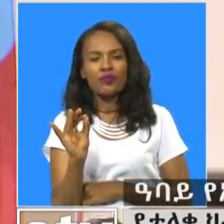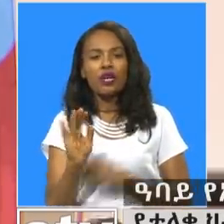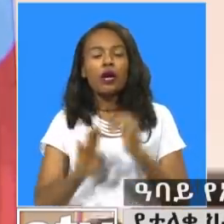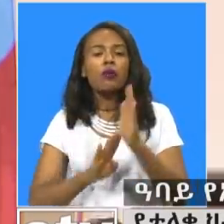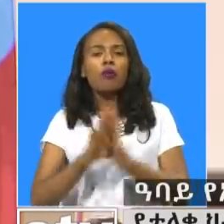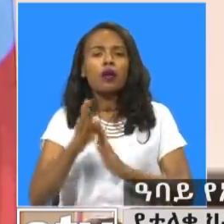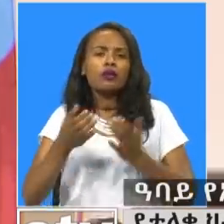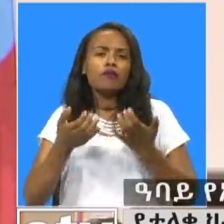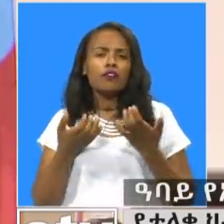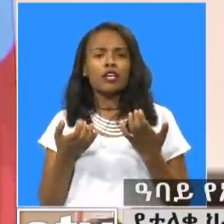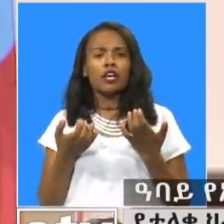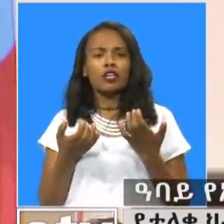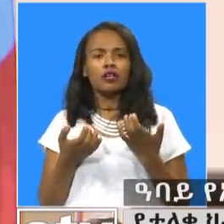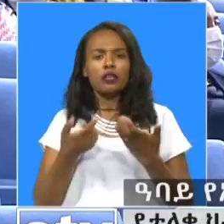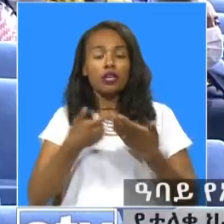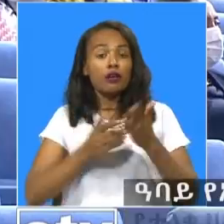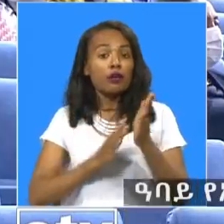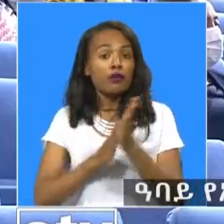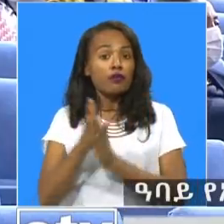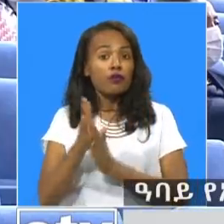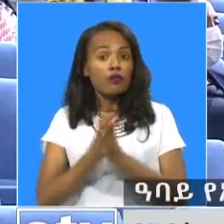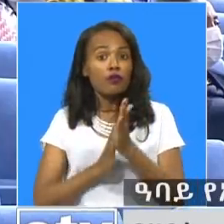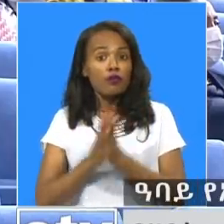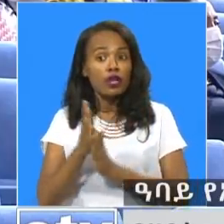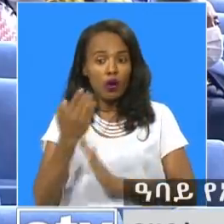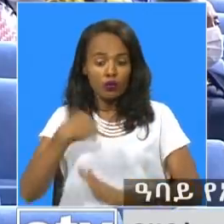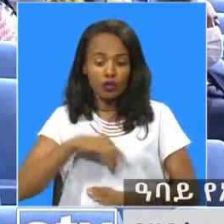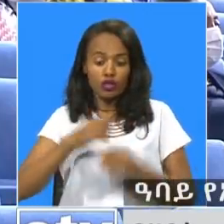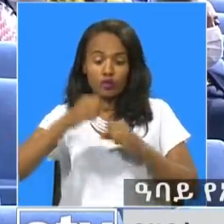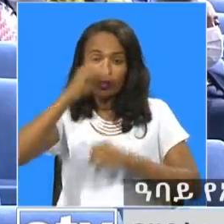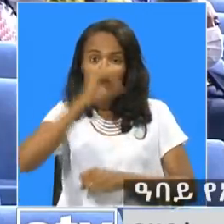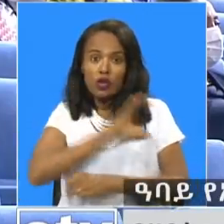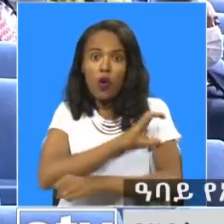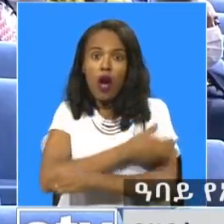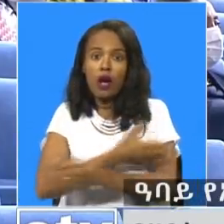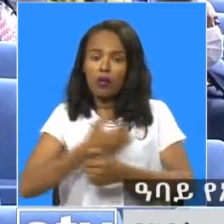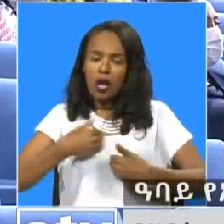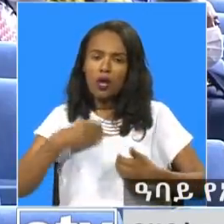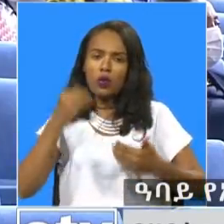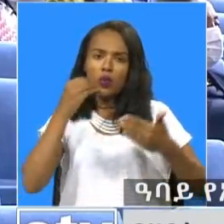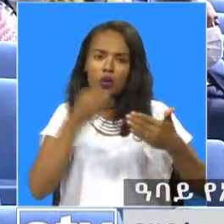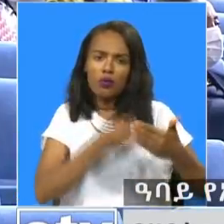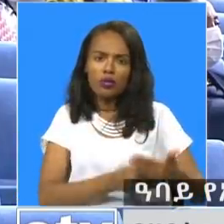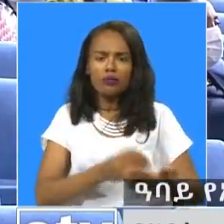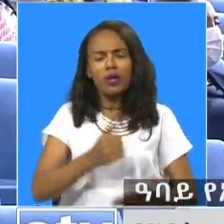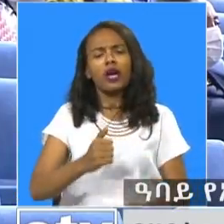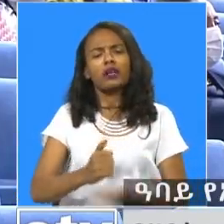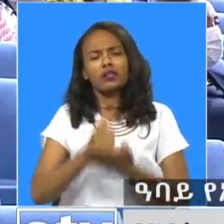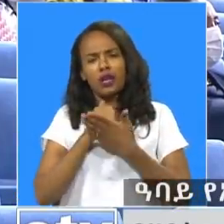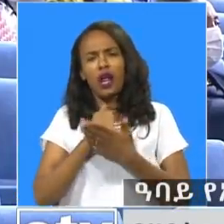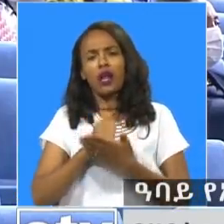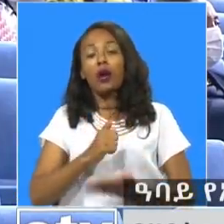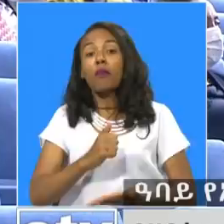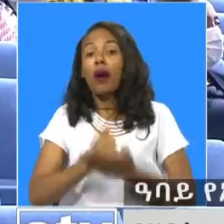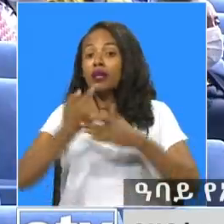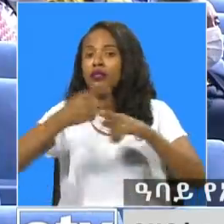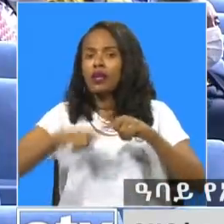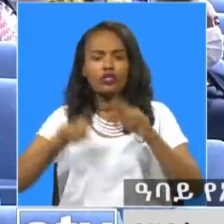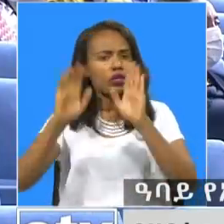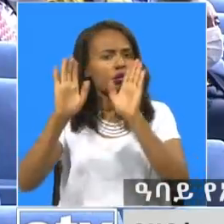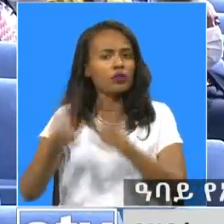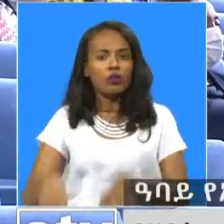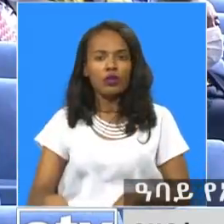ማድረግ እንፈልጋለን። ይህን ፍላጎታችን የሚችል ሰው አቅም ያለው ጎረቤትም ሩቅም ያግዘን። ማገዝ ካልቻለ